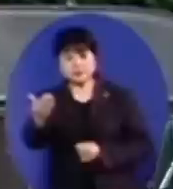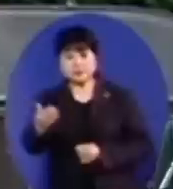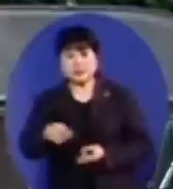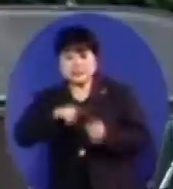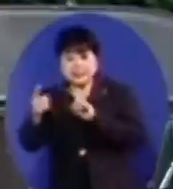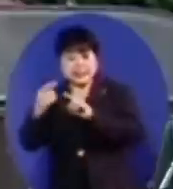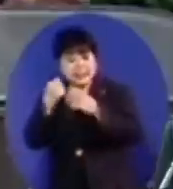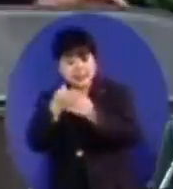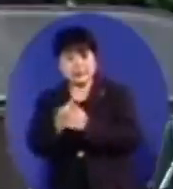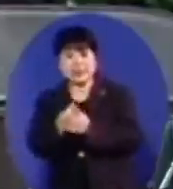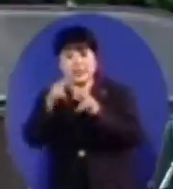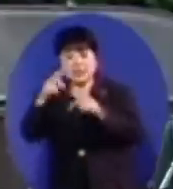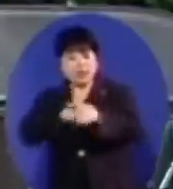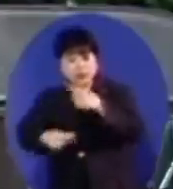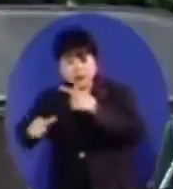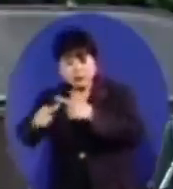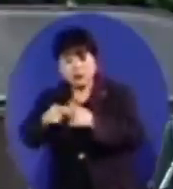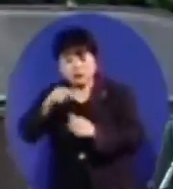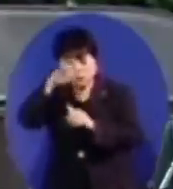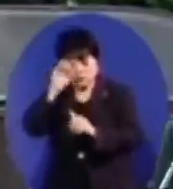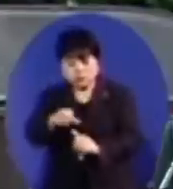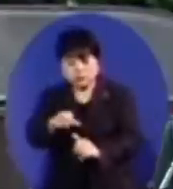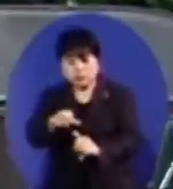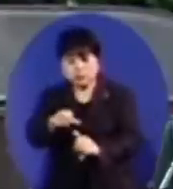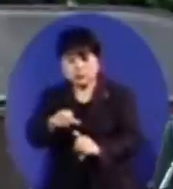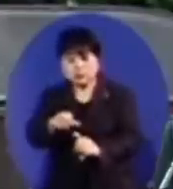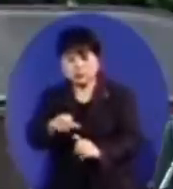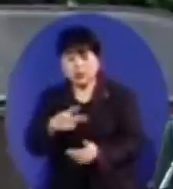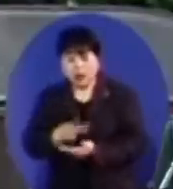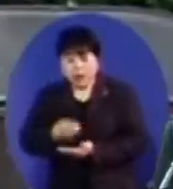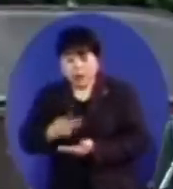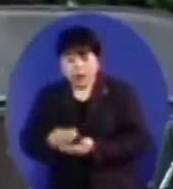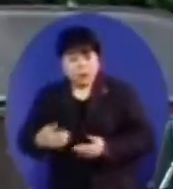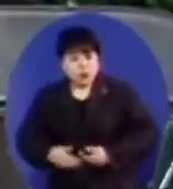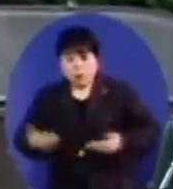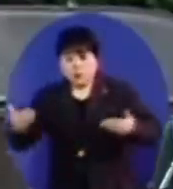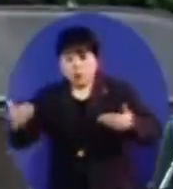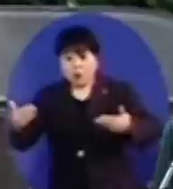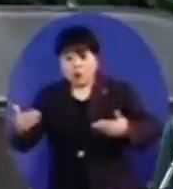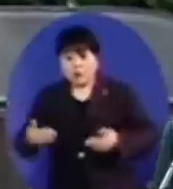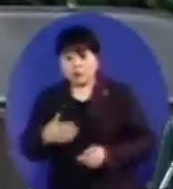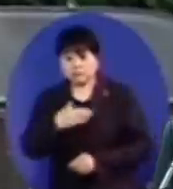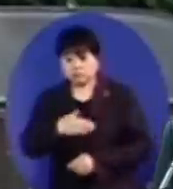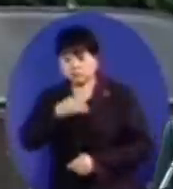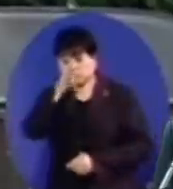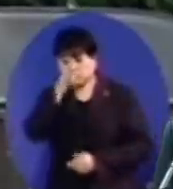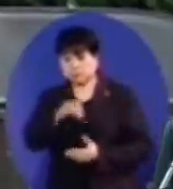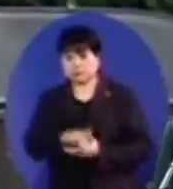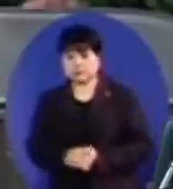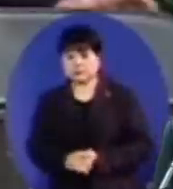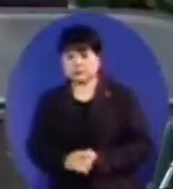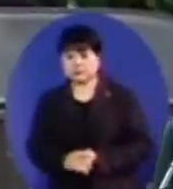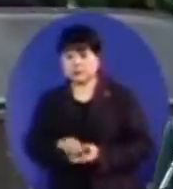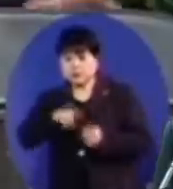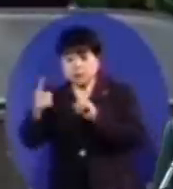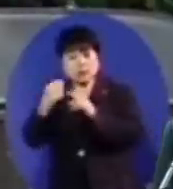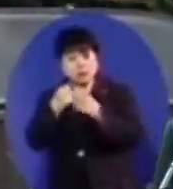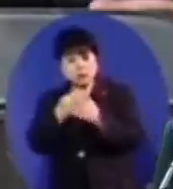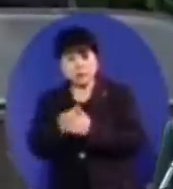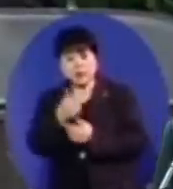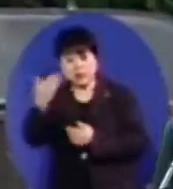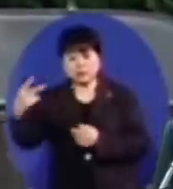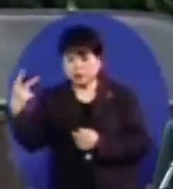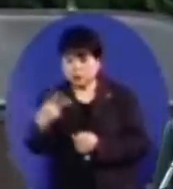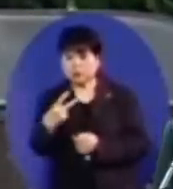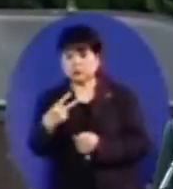살아났기 때문에 이제 더 이상 우리는 저주에 허덕일 필요가 없다는 것을 믿을 수 있지요. 살아났기 때문에 여러분